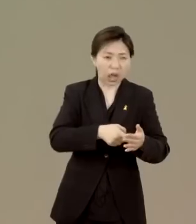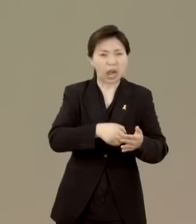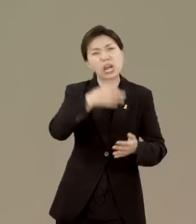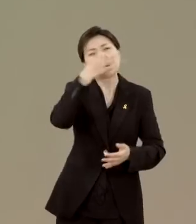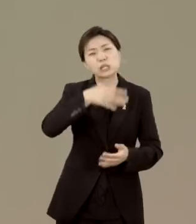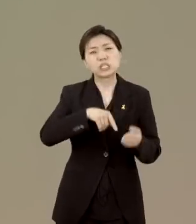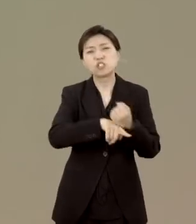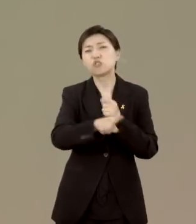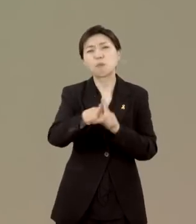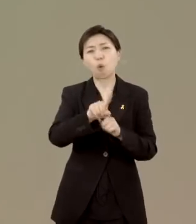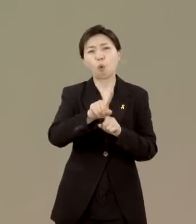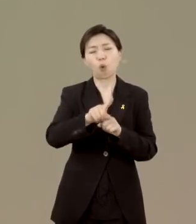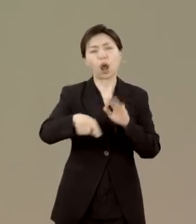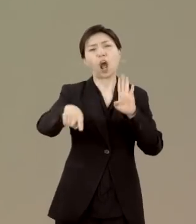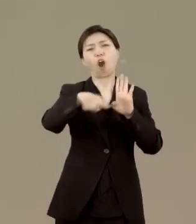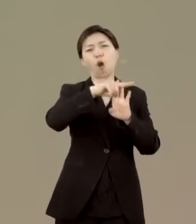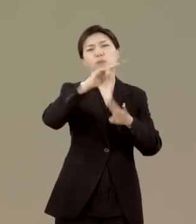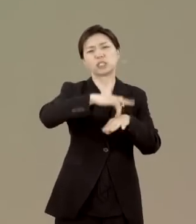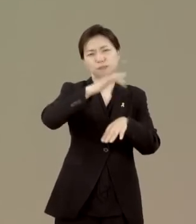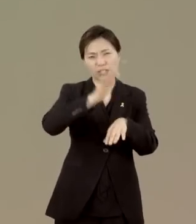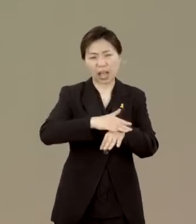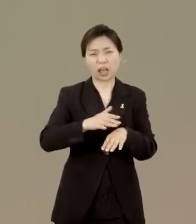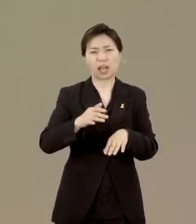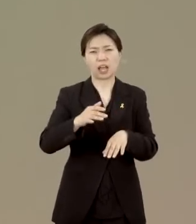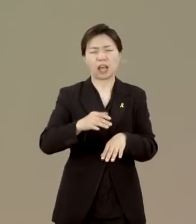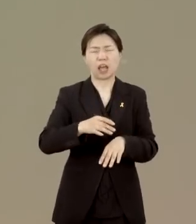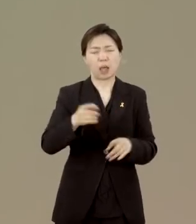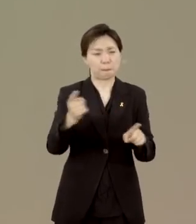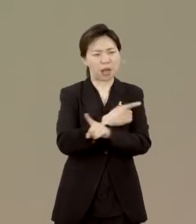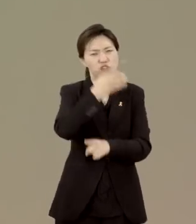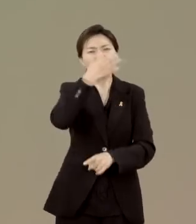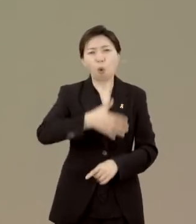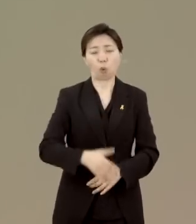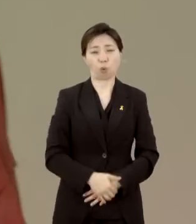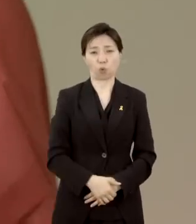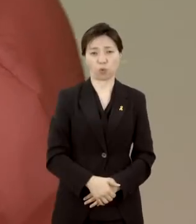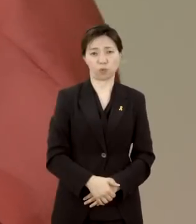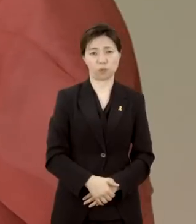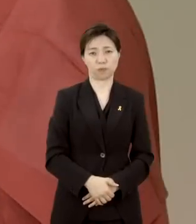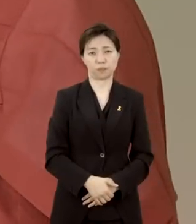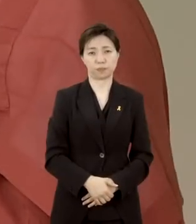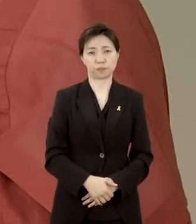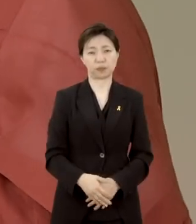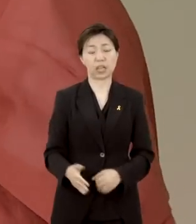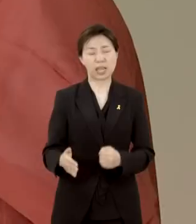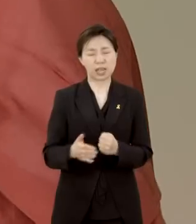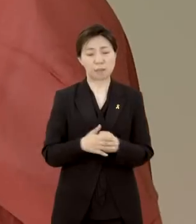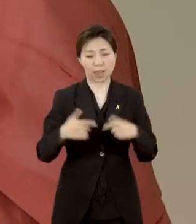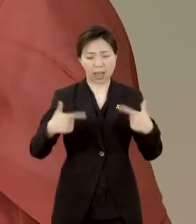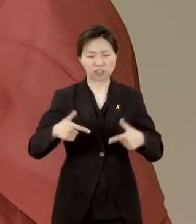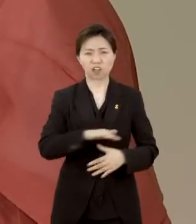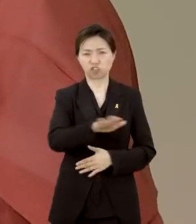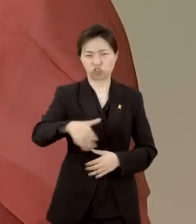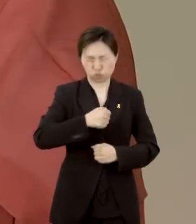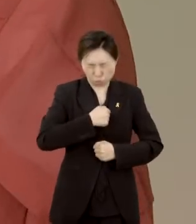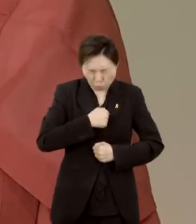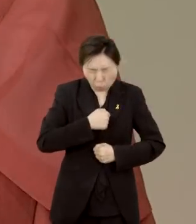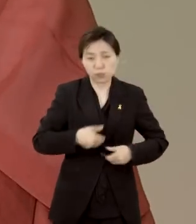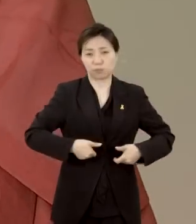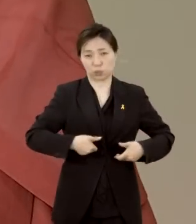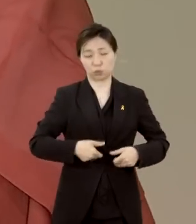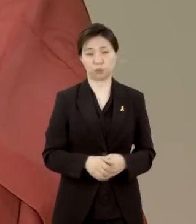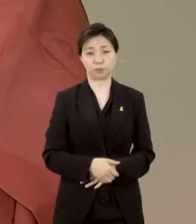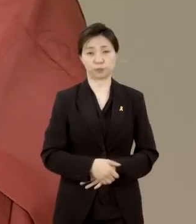항상 몸과 마음을 잘 우리가 단속해야 돼요 그러니까 윤아 스님이 뭐 화를 못